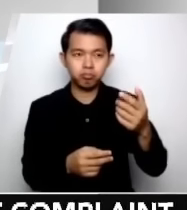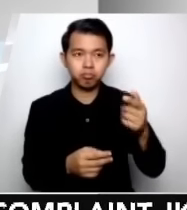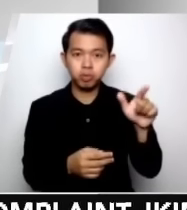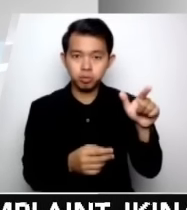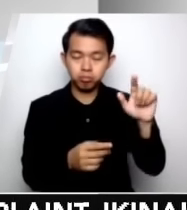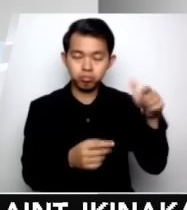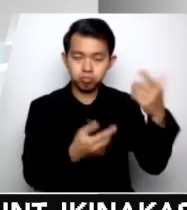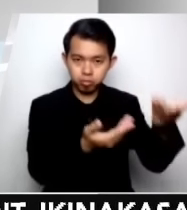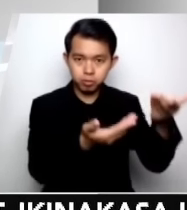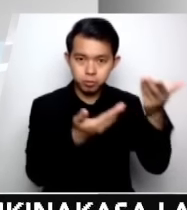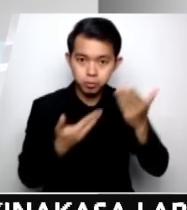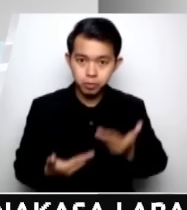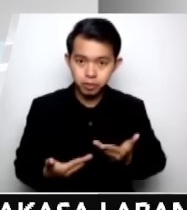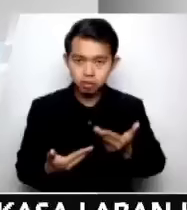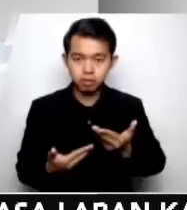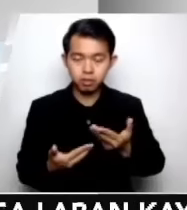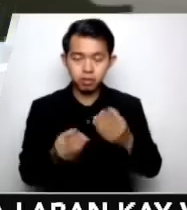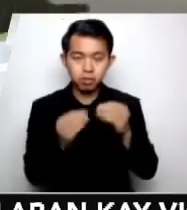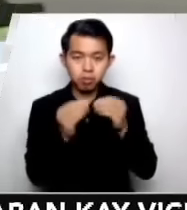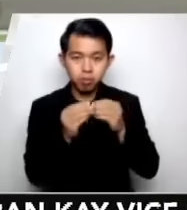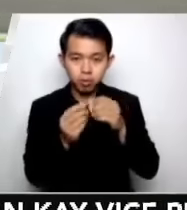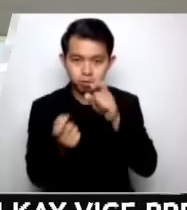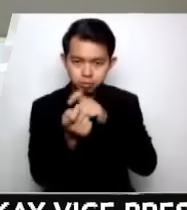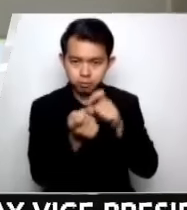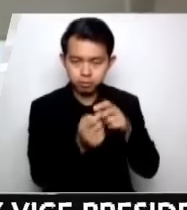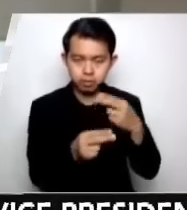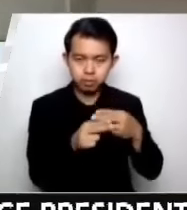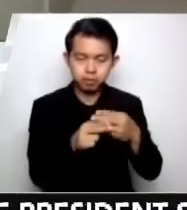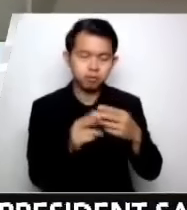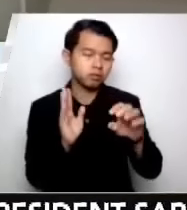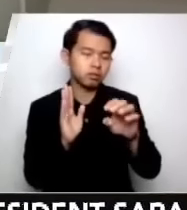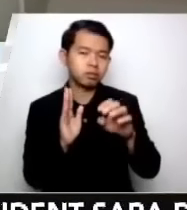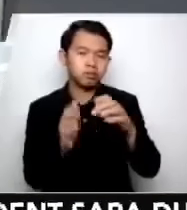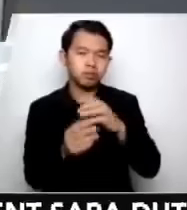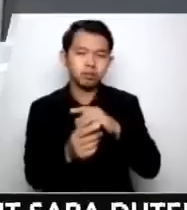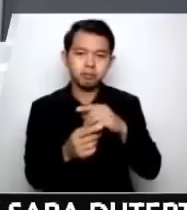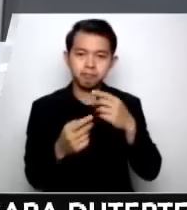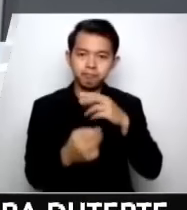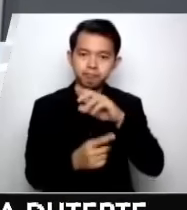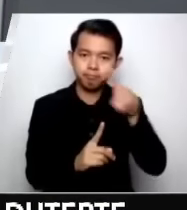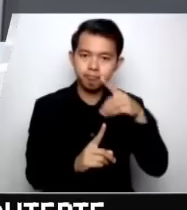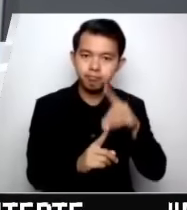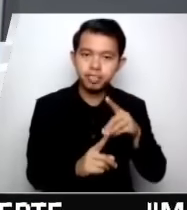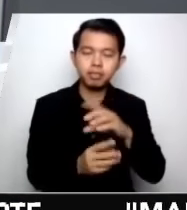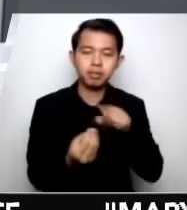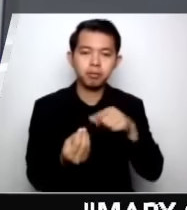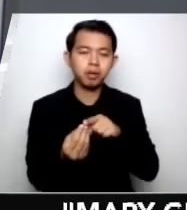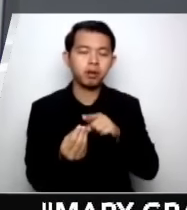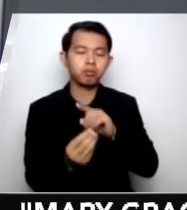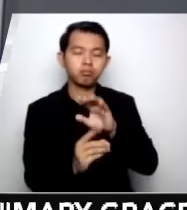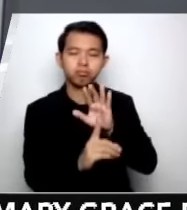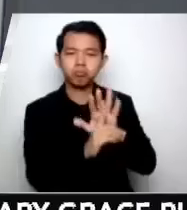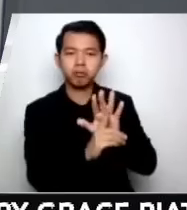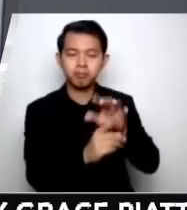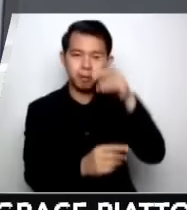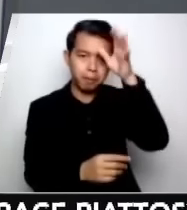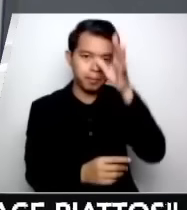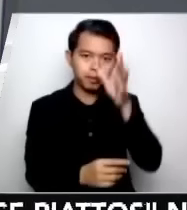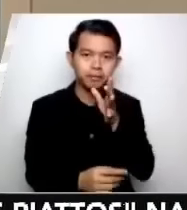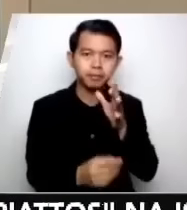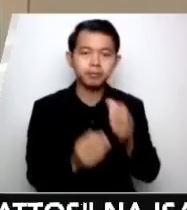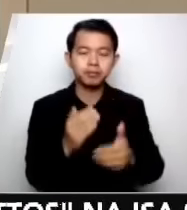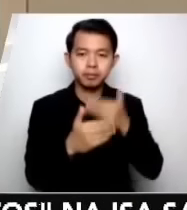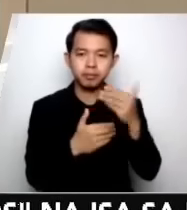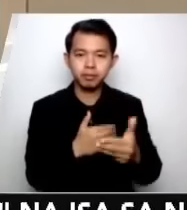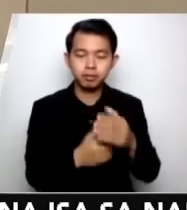impormasyon tulad ng pangalan, lugar at petsa na may kaugnayan sa mga magulang nito. Samantala, sa audit report ng COA,